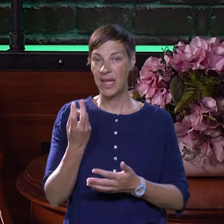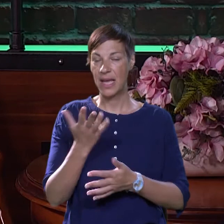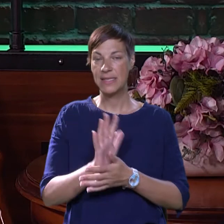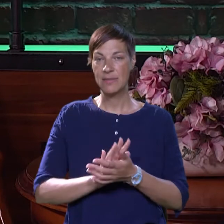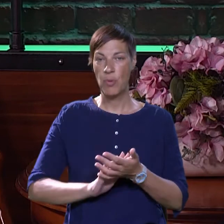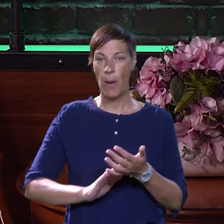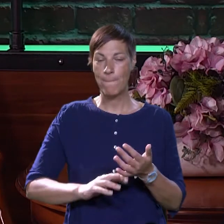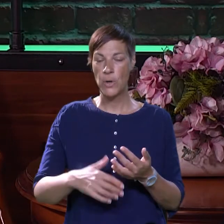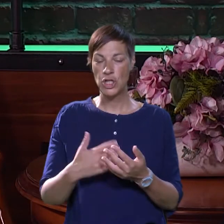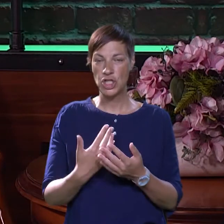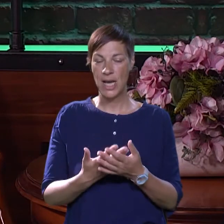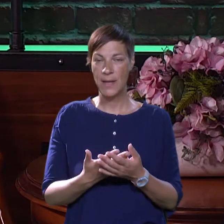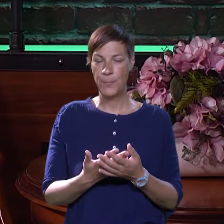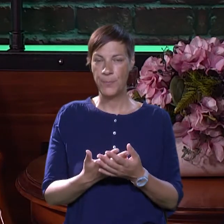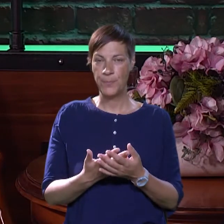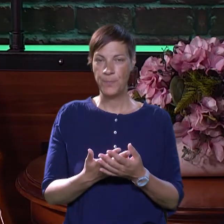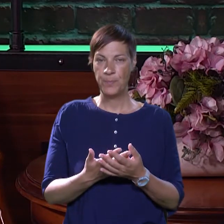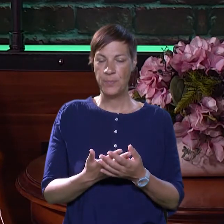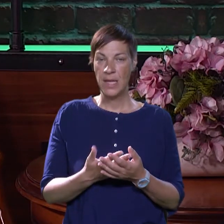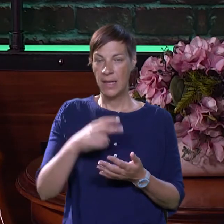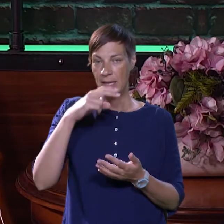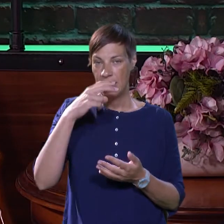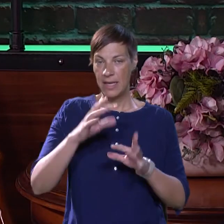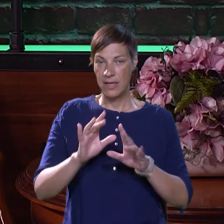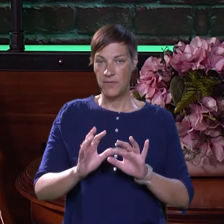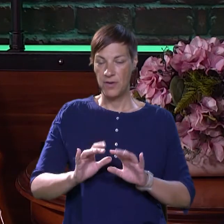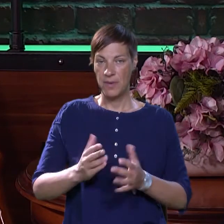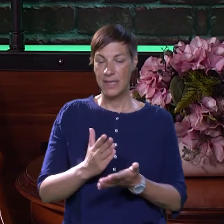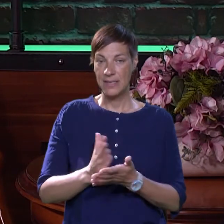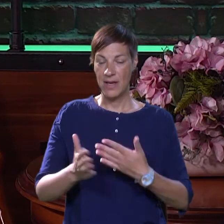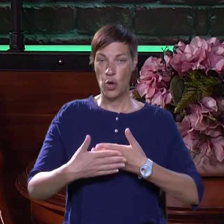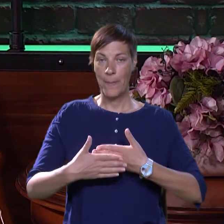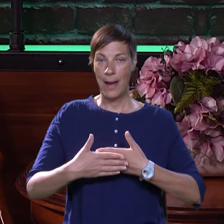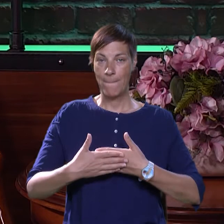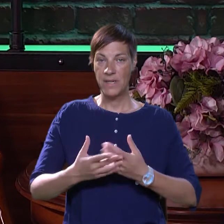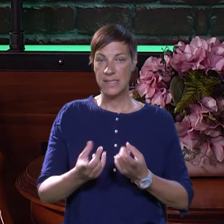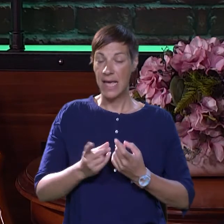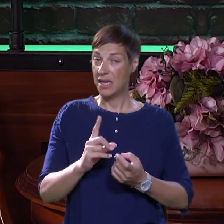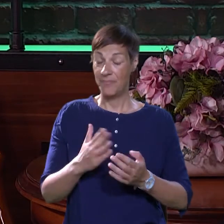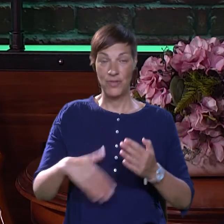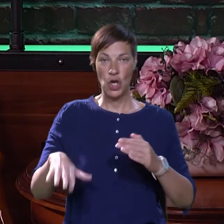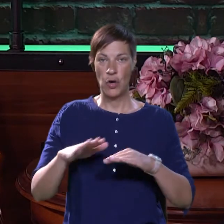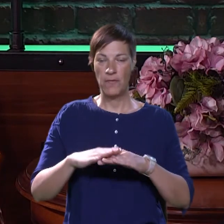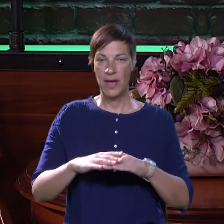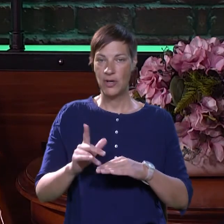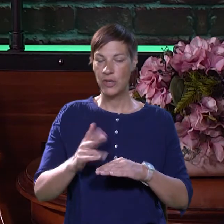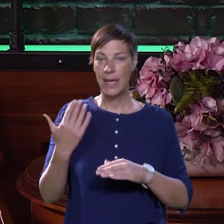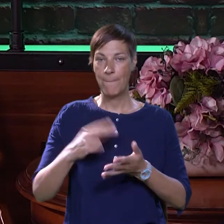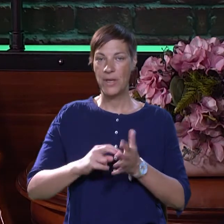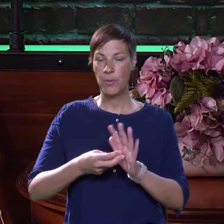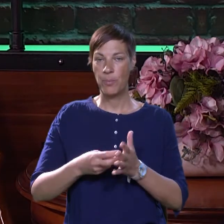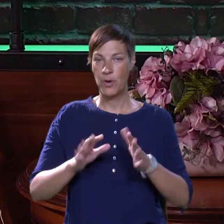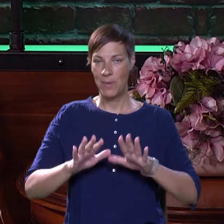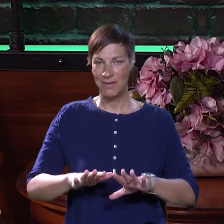startali, onda je informatika svakako bila prisutna, ali ne ovoliko i tad nije bio